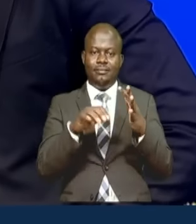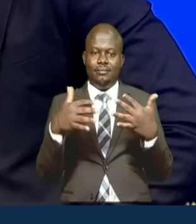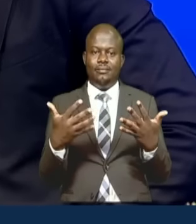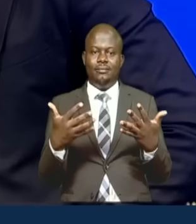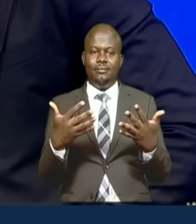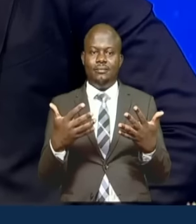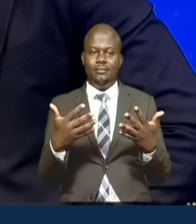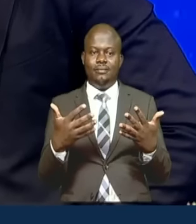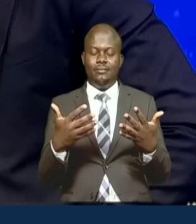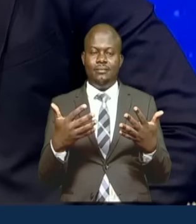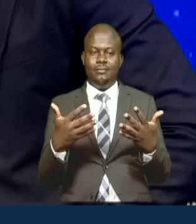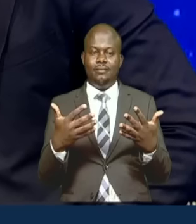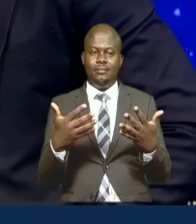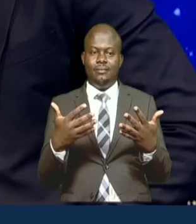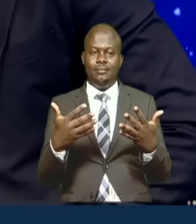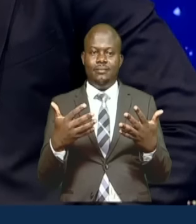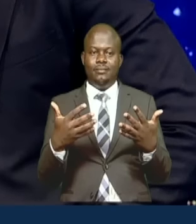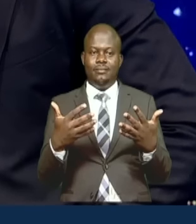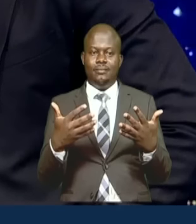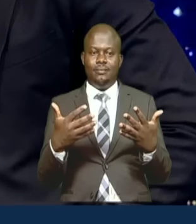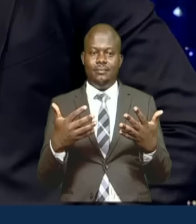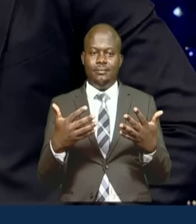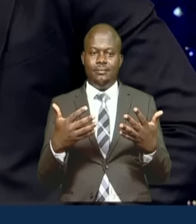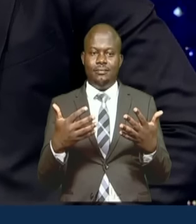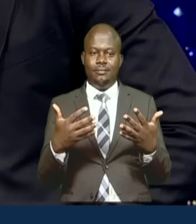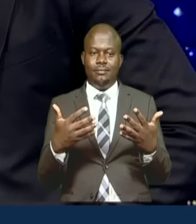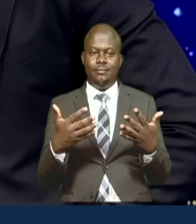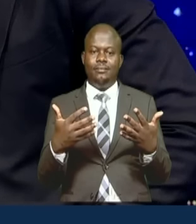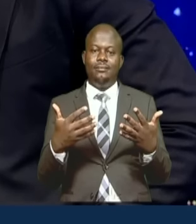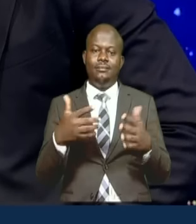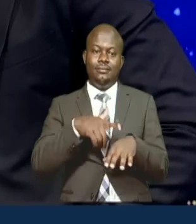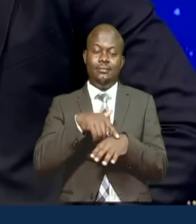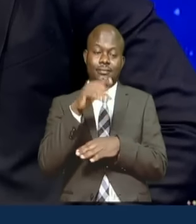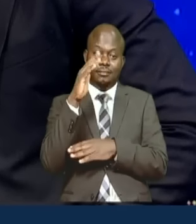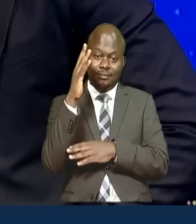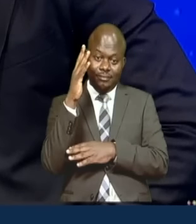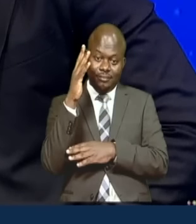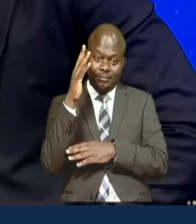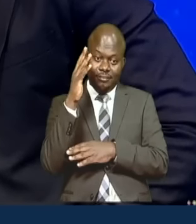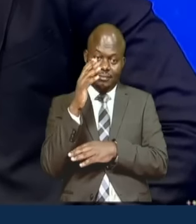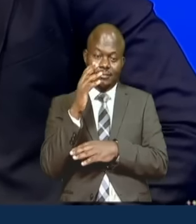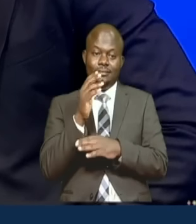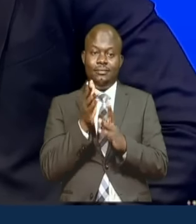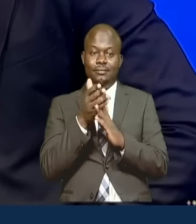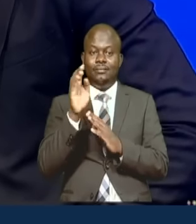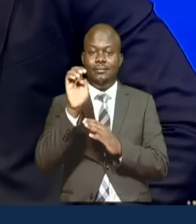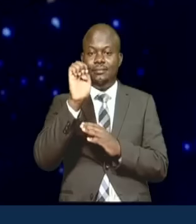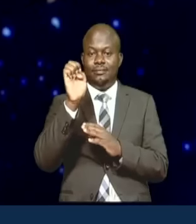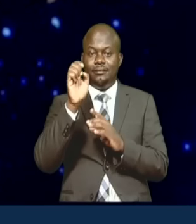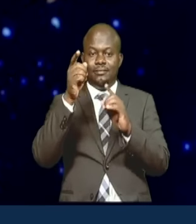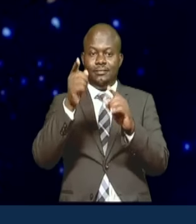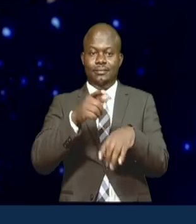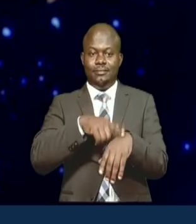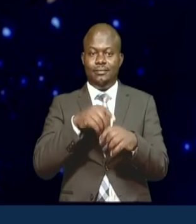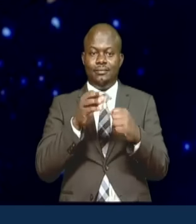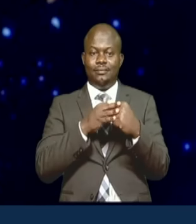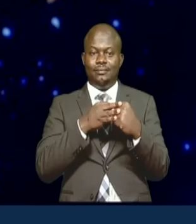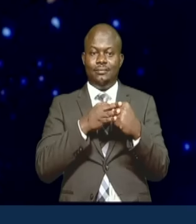garute? Ni urugendo twagurutse Kigali saa tanu, aduca muri Ethiopia, tugerayo mu masaha